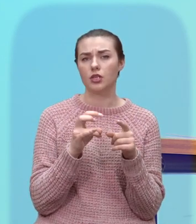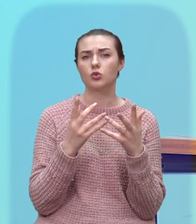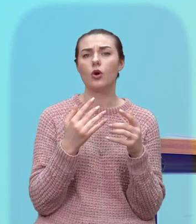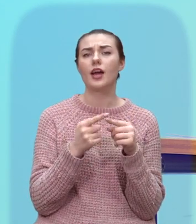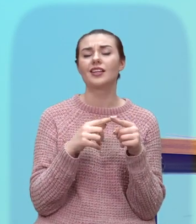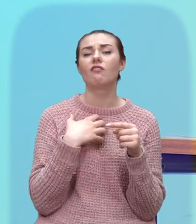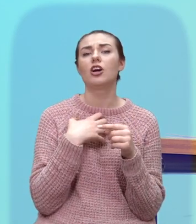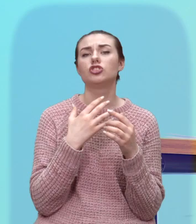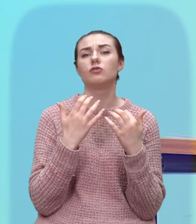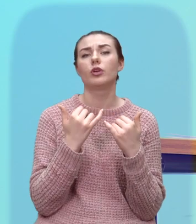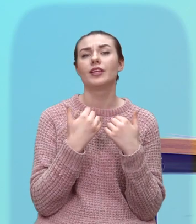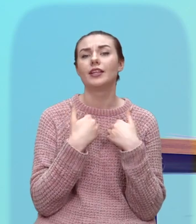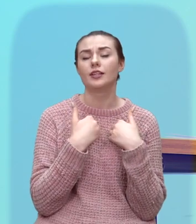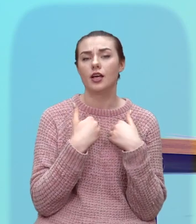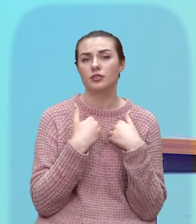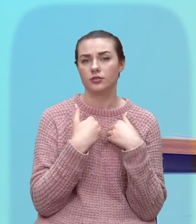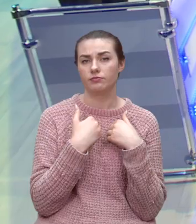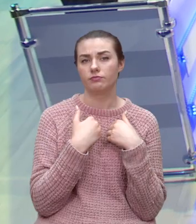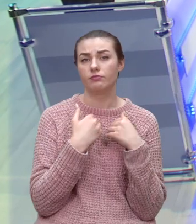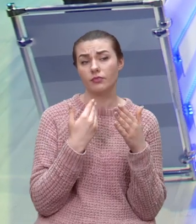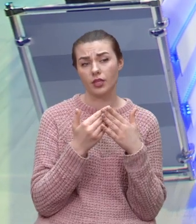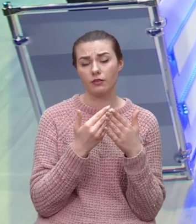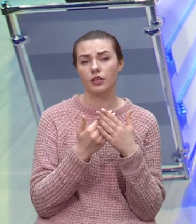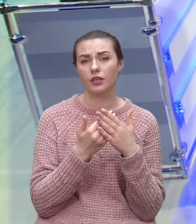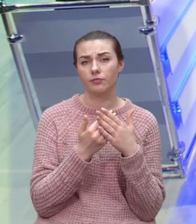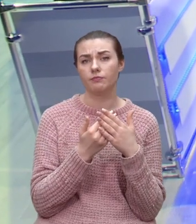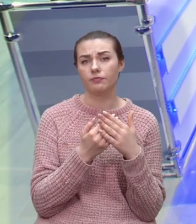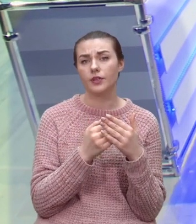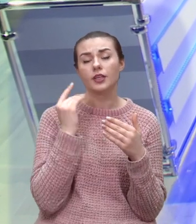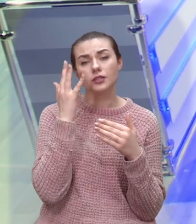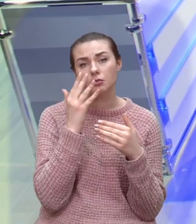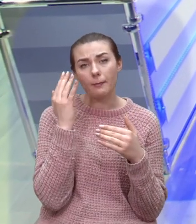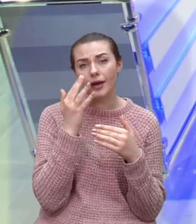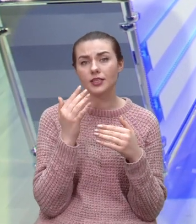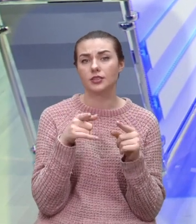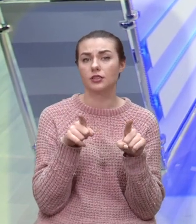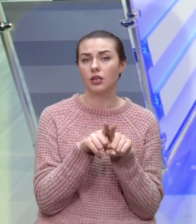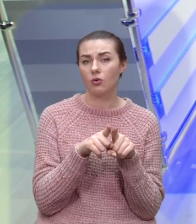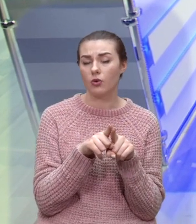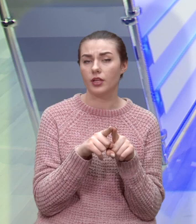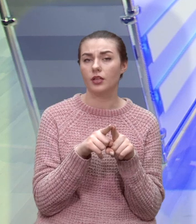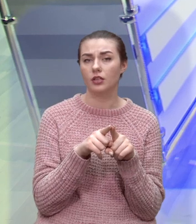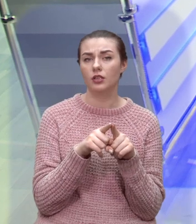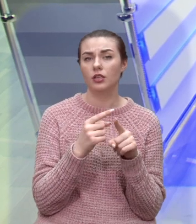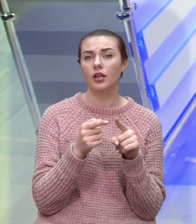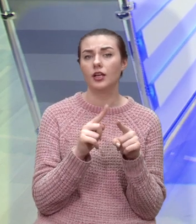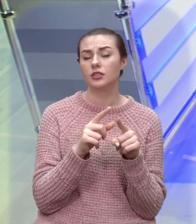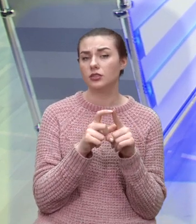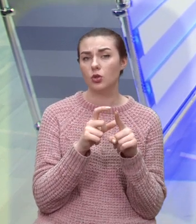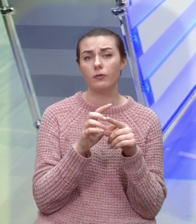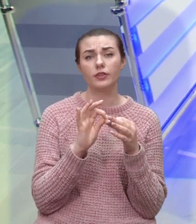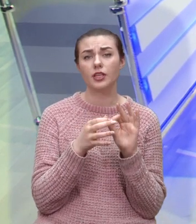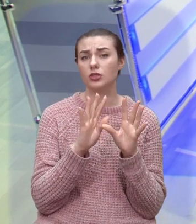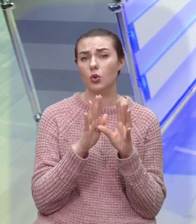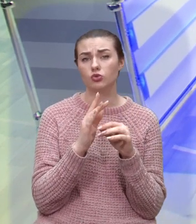такое насколько это важно сегодня для нас наверное буквальный смысл вот этой